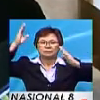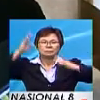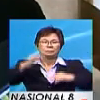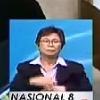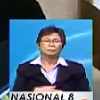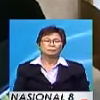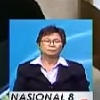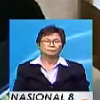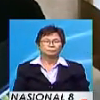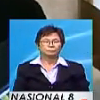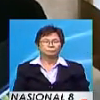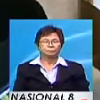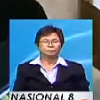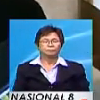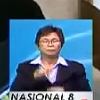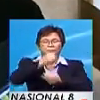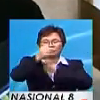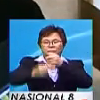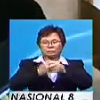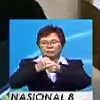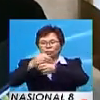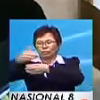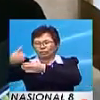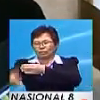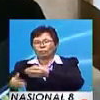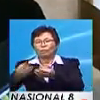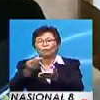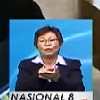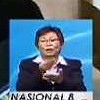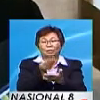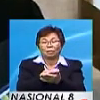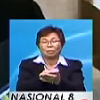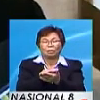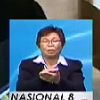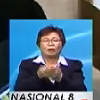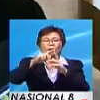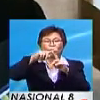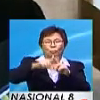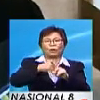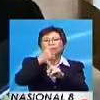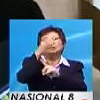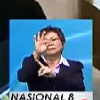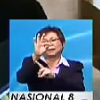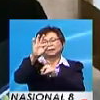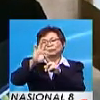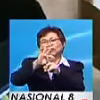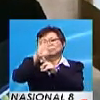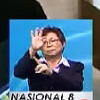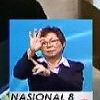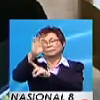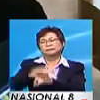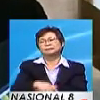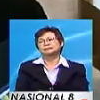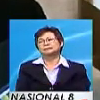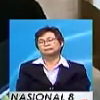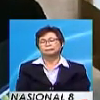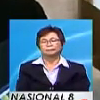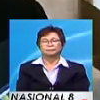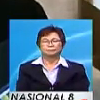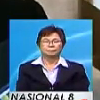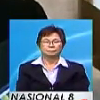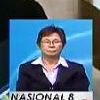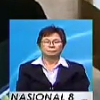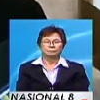kira tahun berakhir fiskal itu adalah bulan September jadi